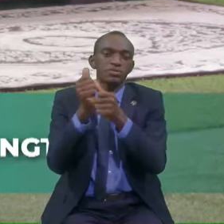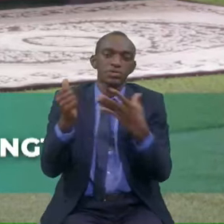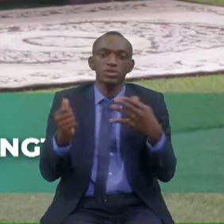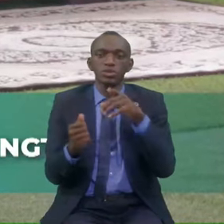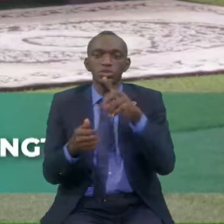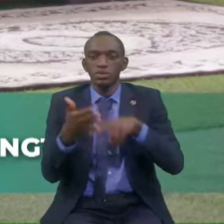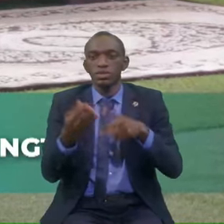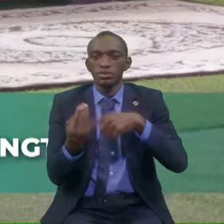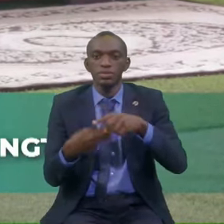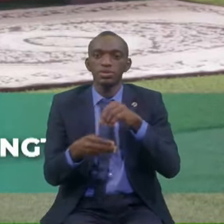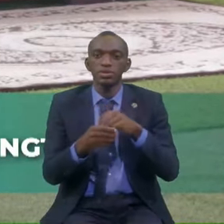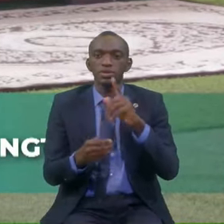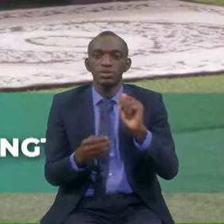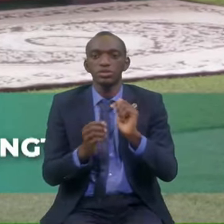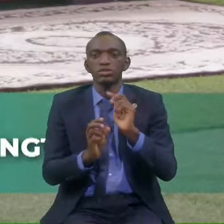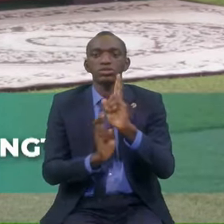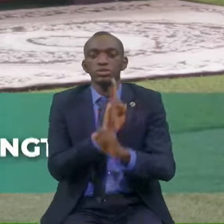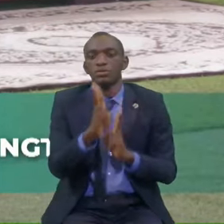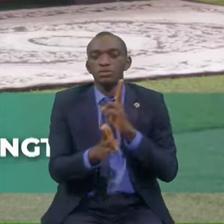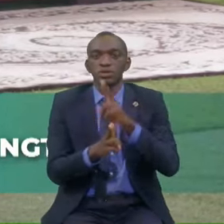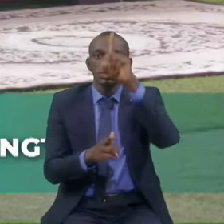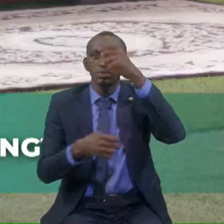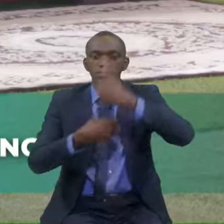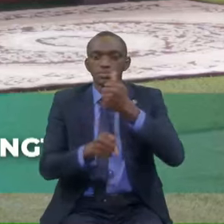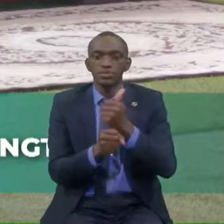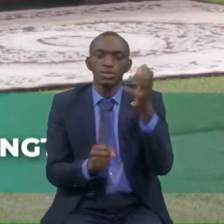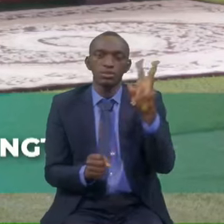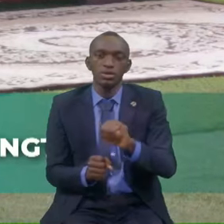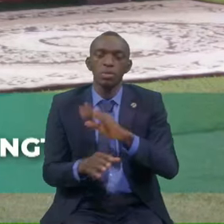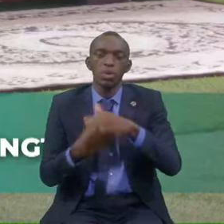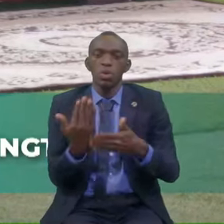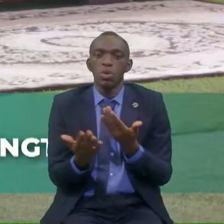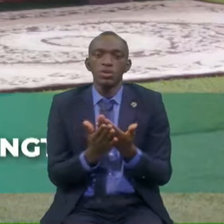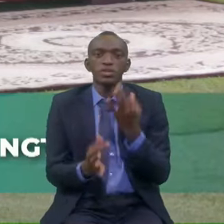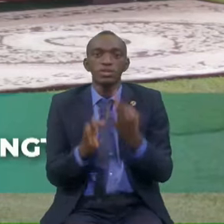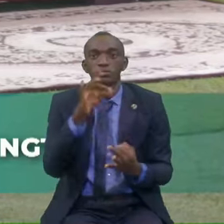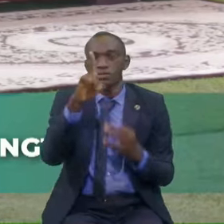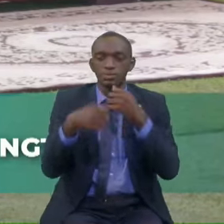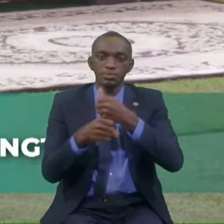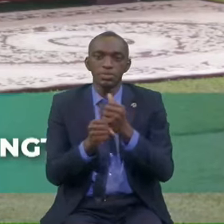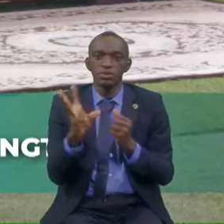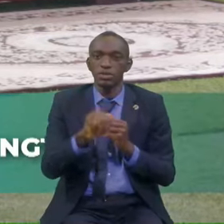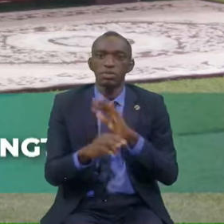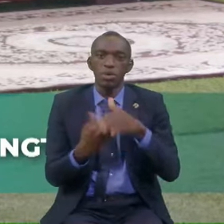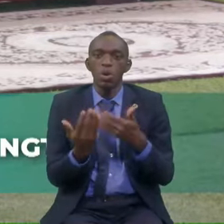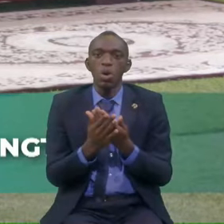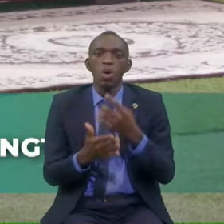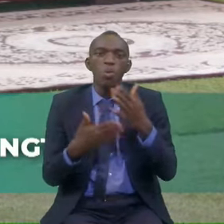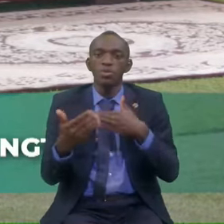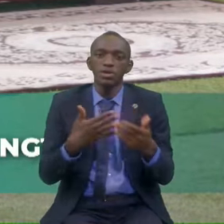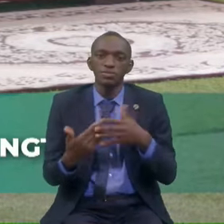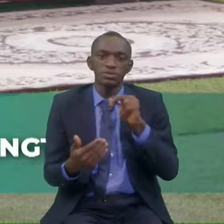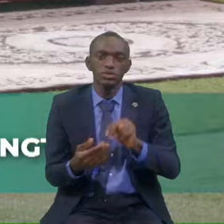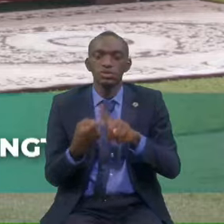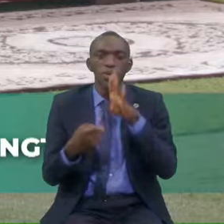ministère, il a tout créé. S'il les a tous créés, quel que soit ce qui doit être créé encore dans